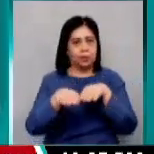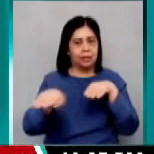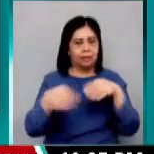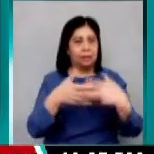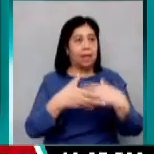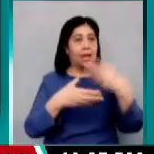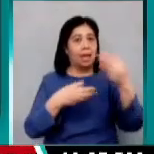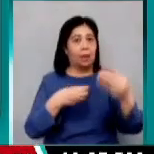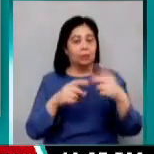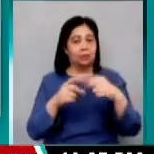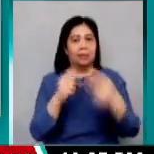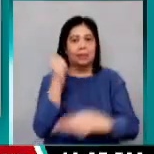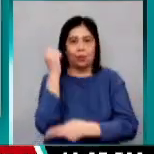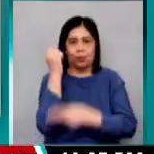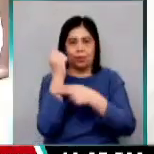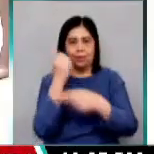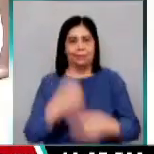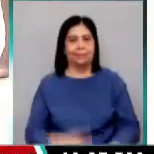hotel.